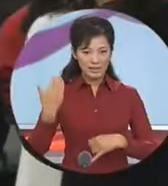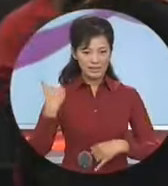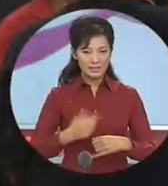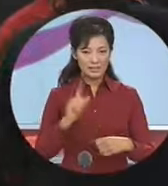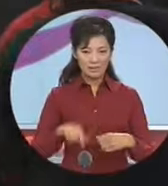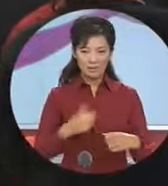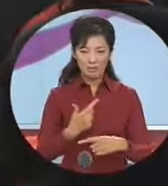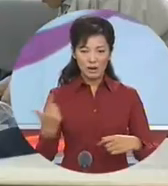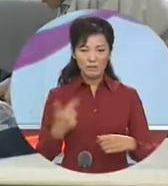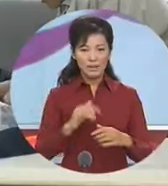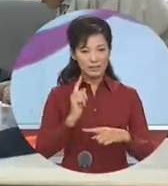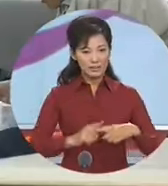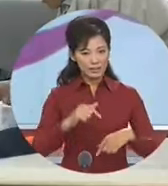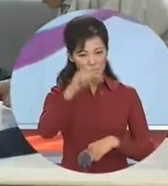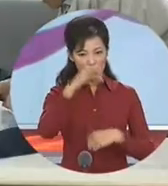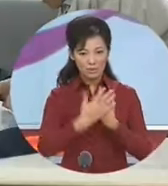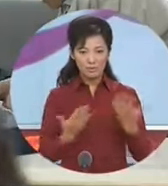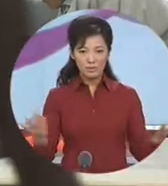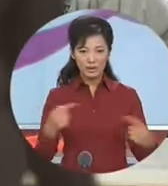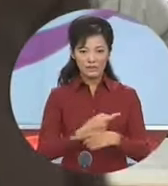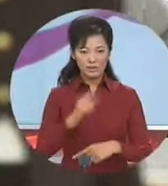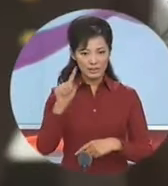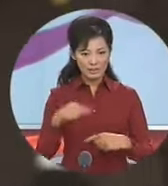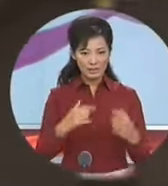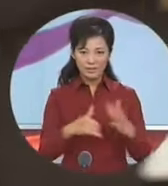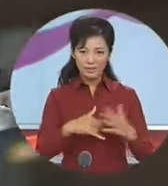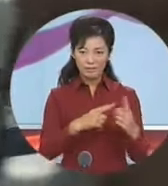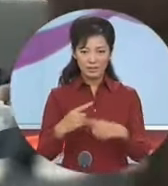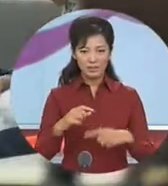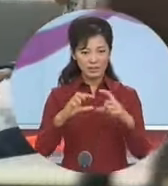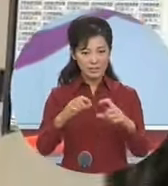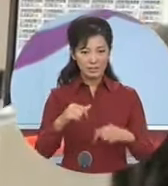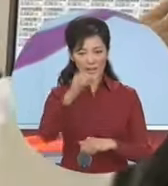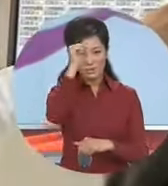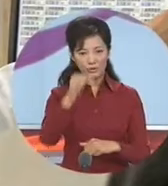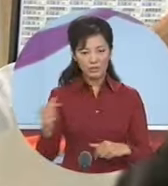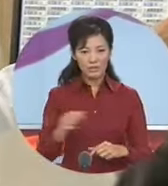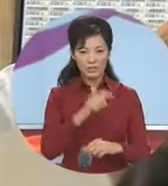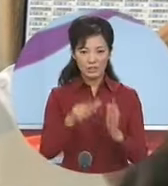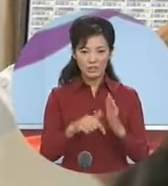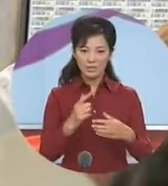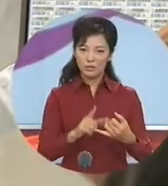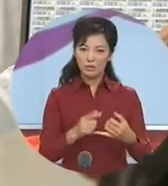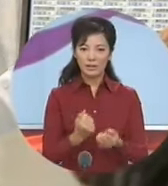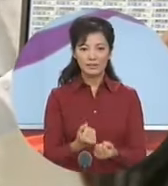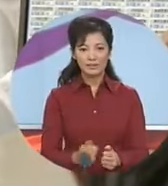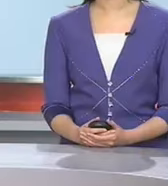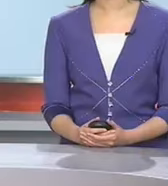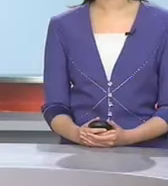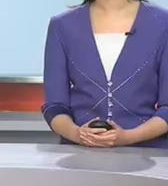1800余家定点医疗机构全部开通，1000万参保人员将实现持卡就医，实时结算。